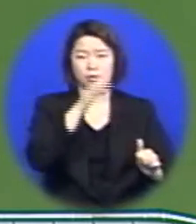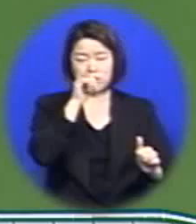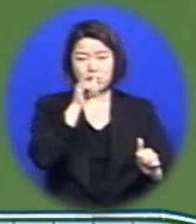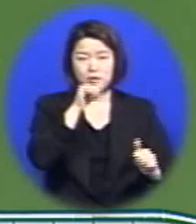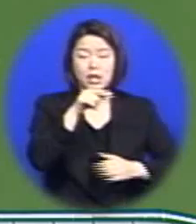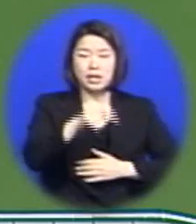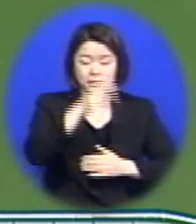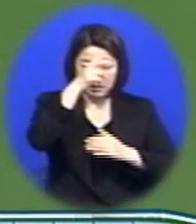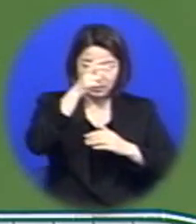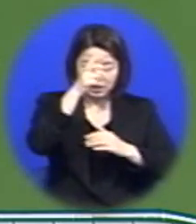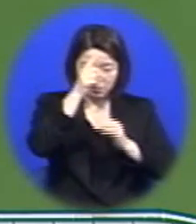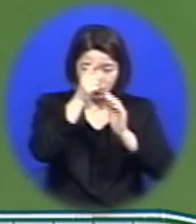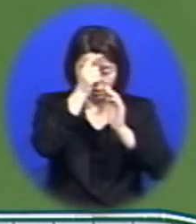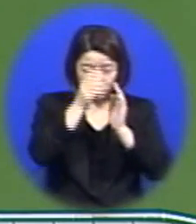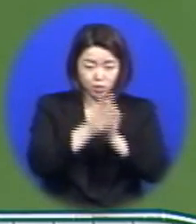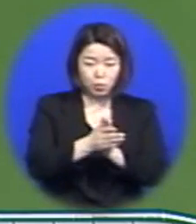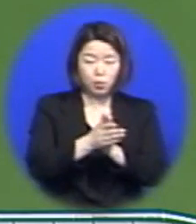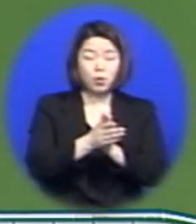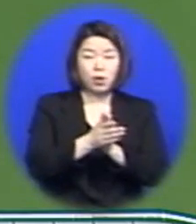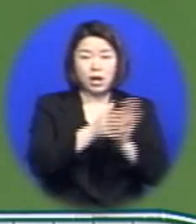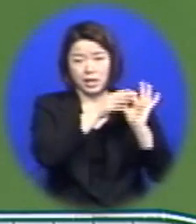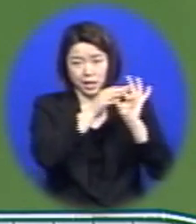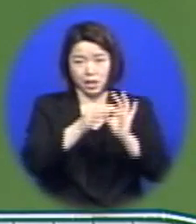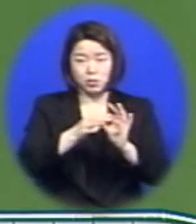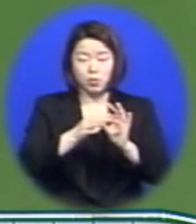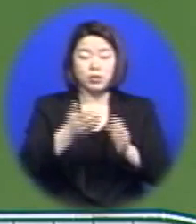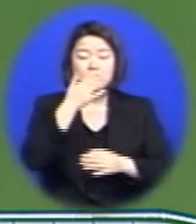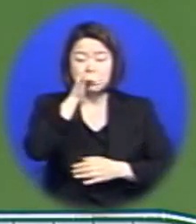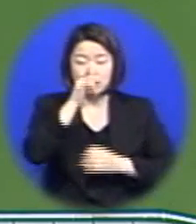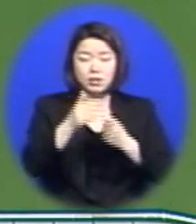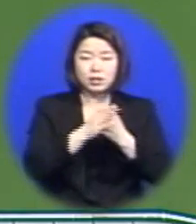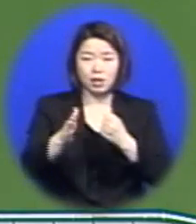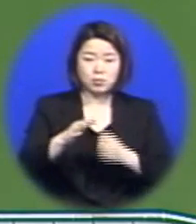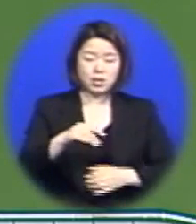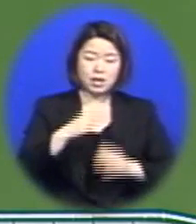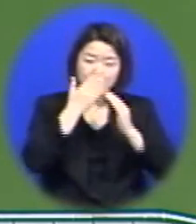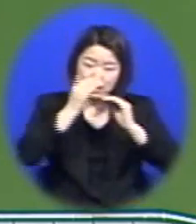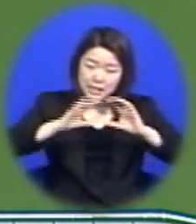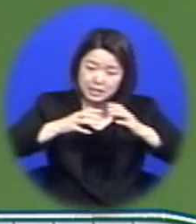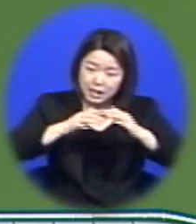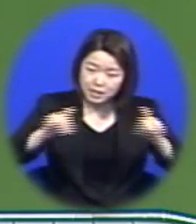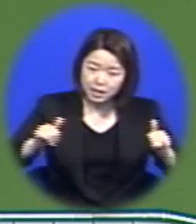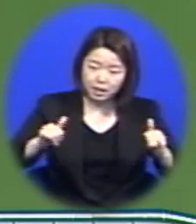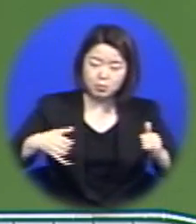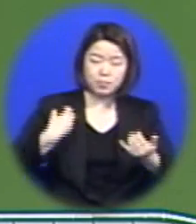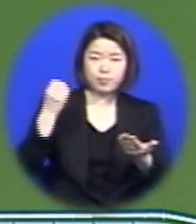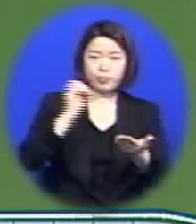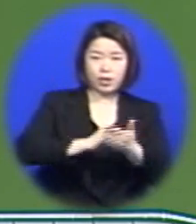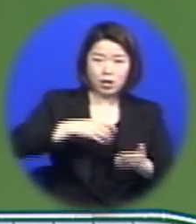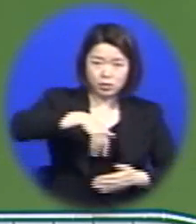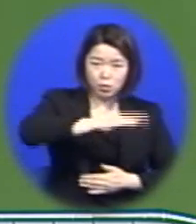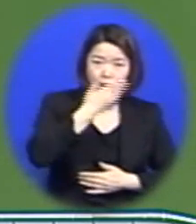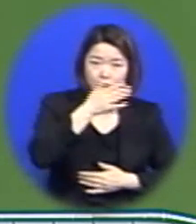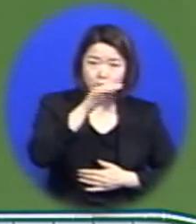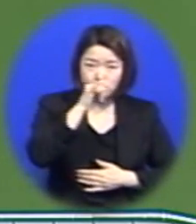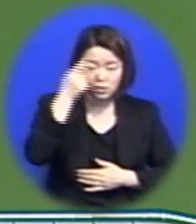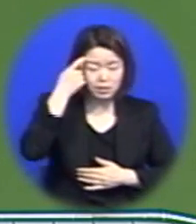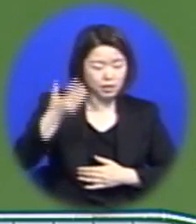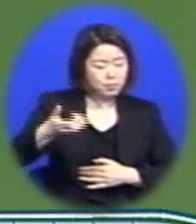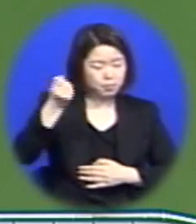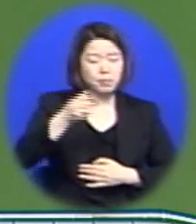기도가 계속 되었기 때문에 그들은 이스라엘로 돌아가야 되겠다고 하는 생각을 하게 된